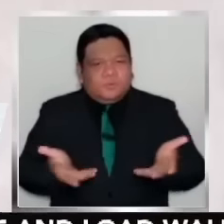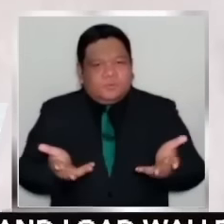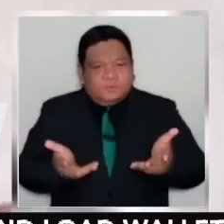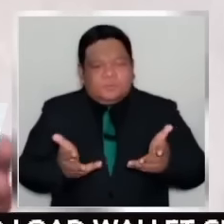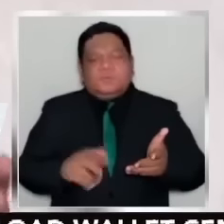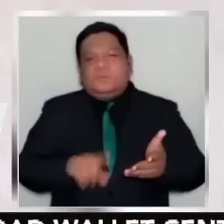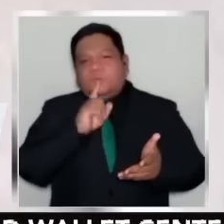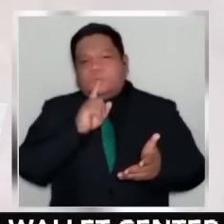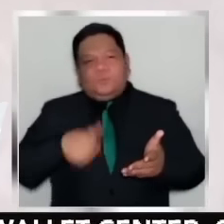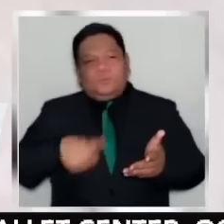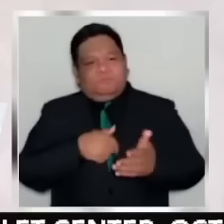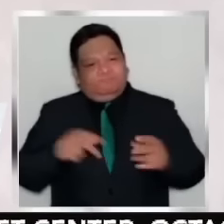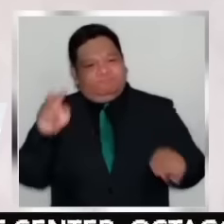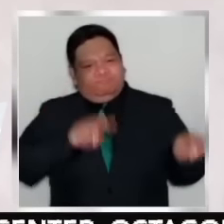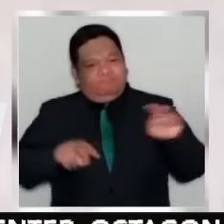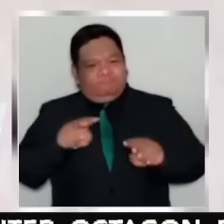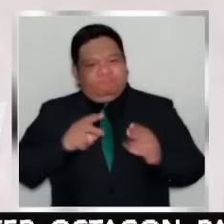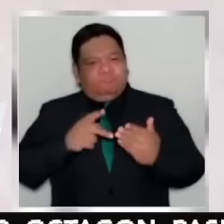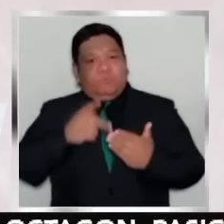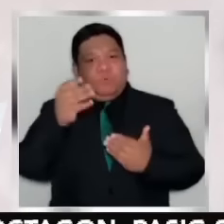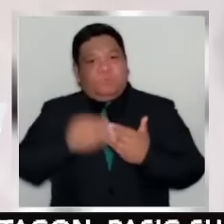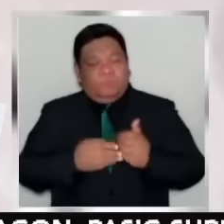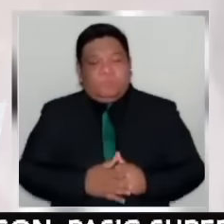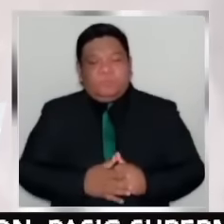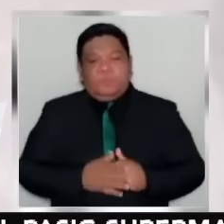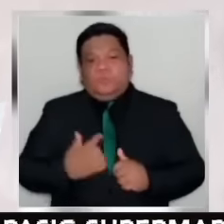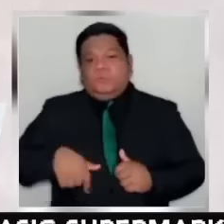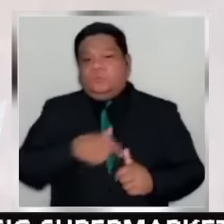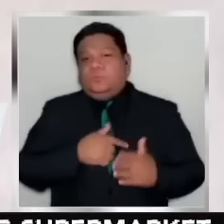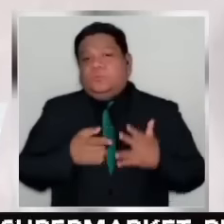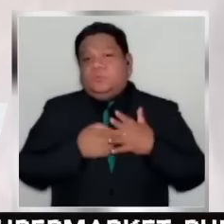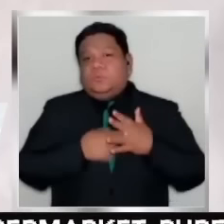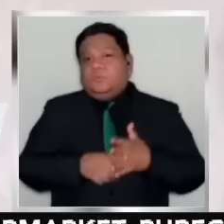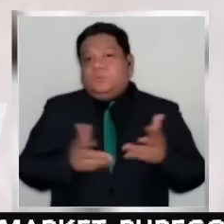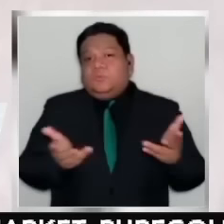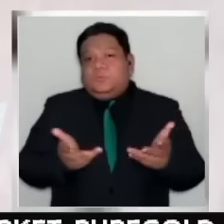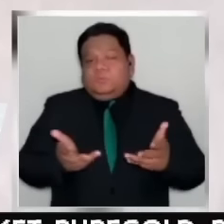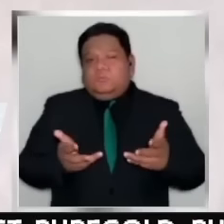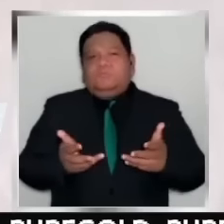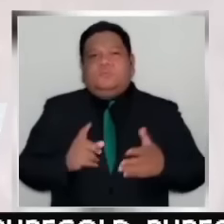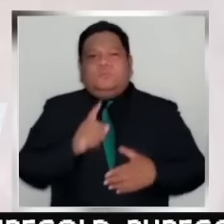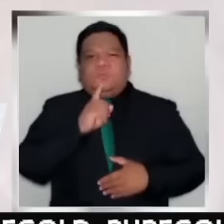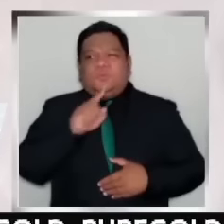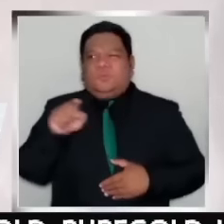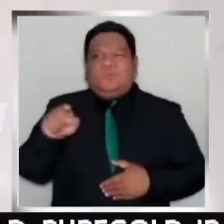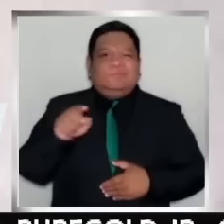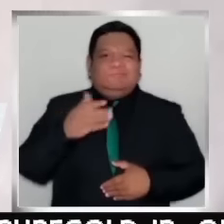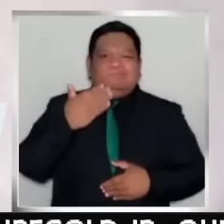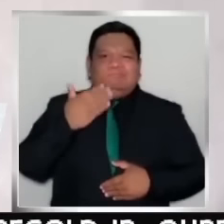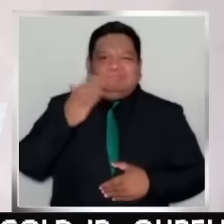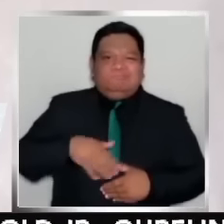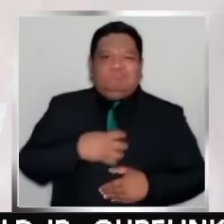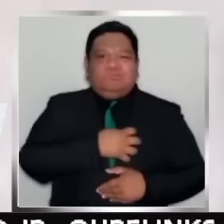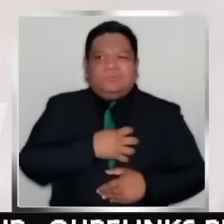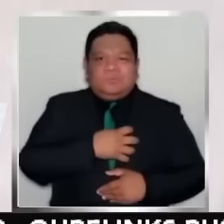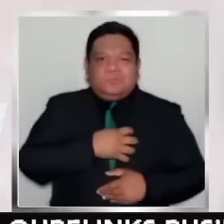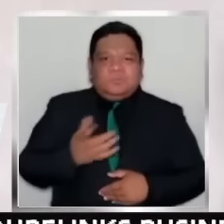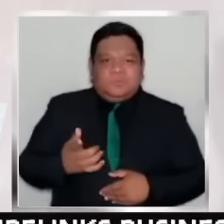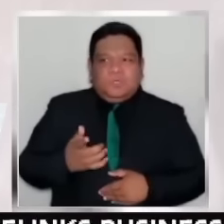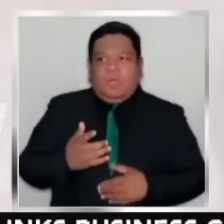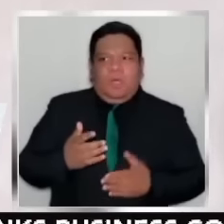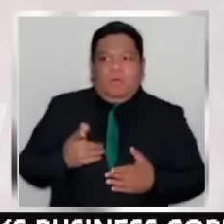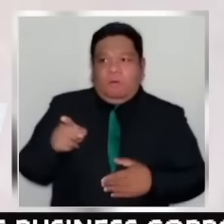a whole. We start with the errant policemen, We go back to the rehabilitation process for those who have